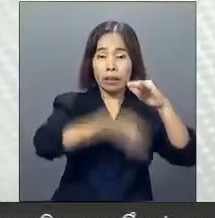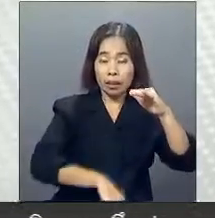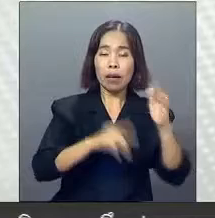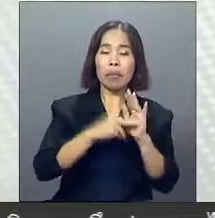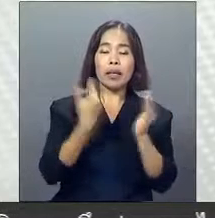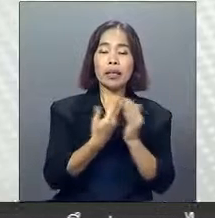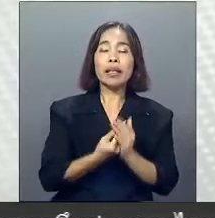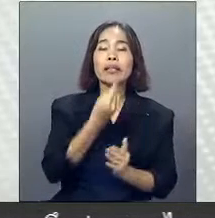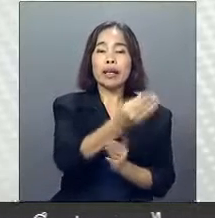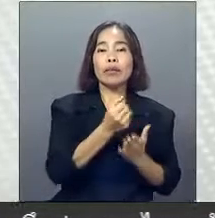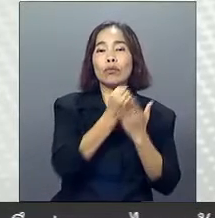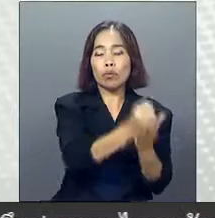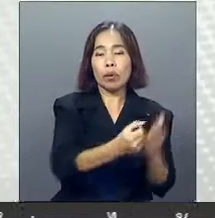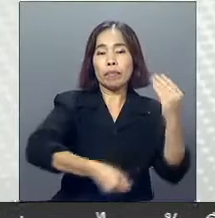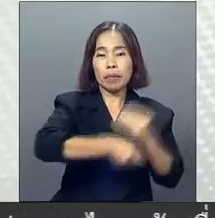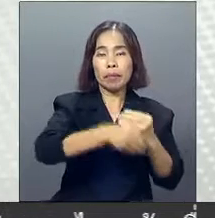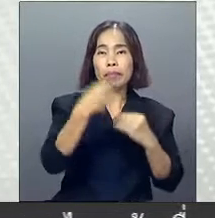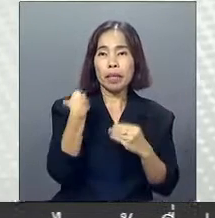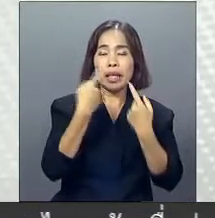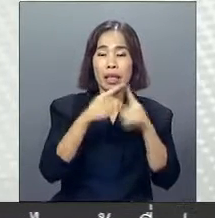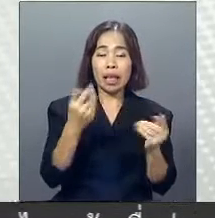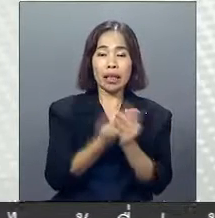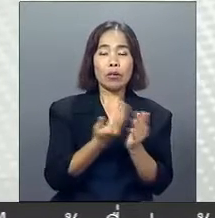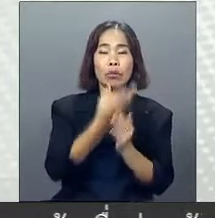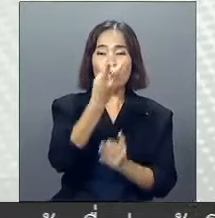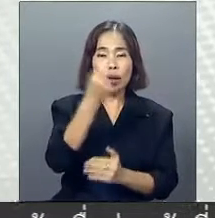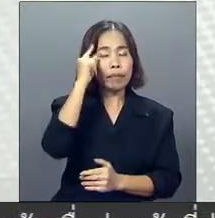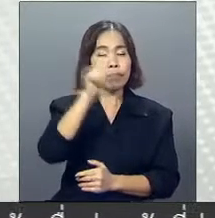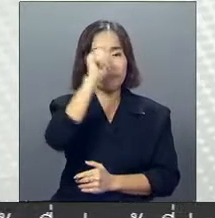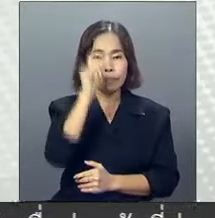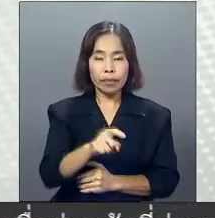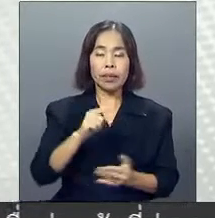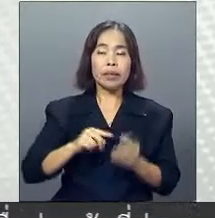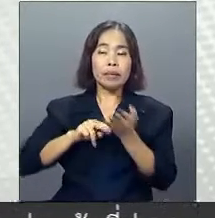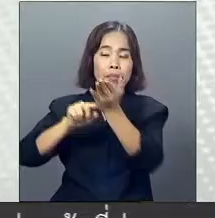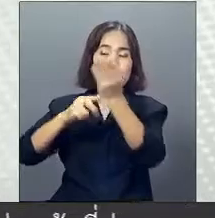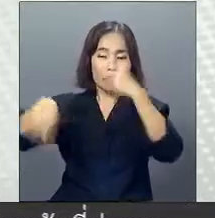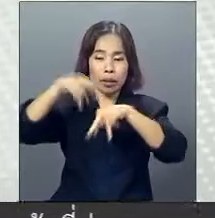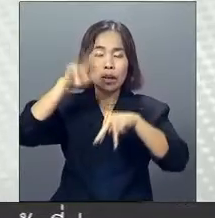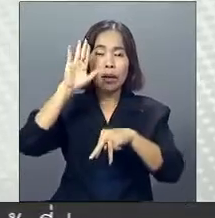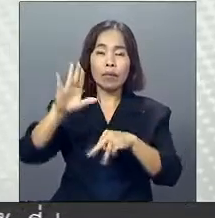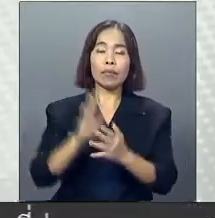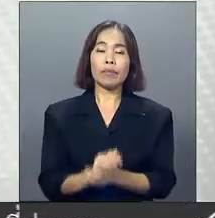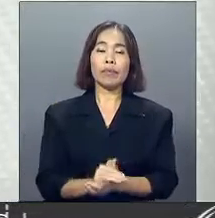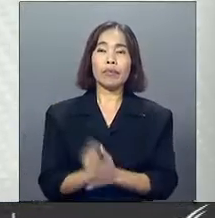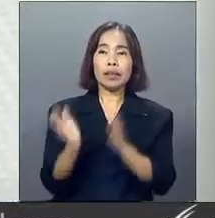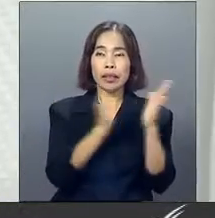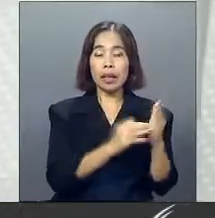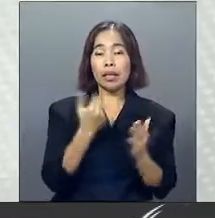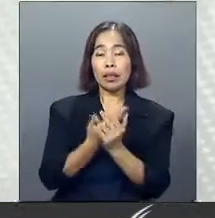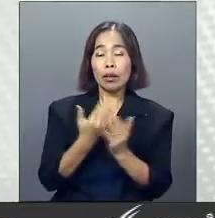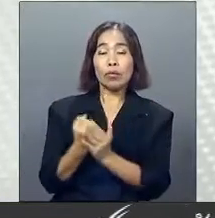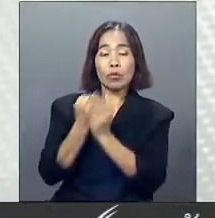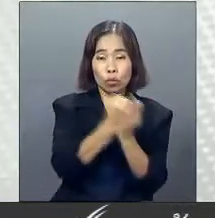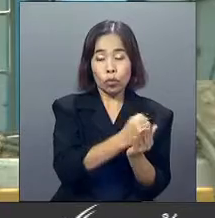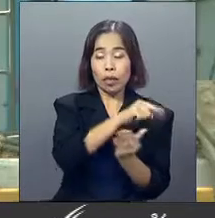ให้เงินเพื่อช่วยในการดำรงชีพแต่จะให้ไปเท่าไรกข้นอยกับการพิจารณาและนอกจากการชวยเหลือที่จะแตก